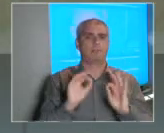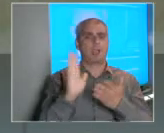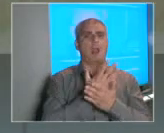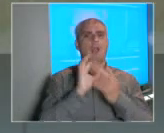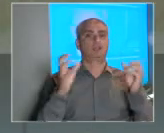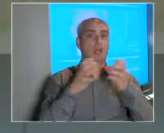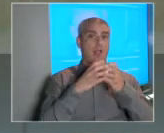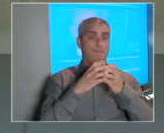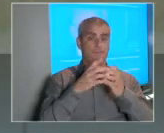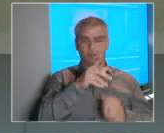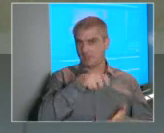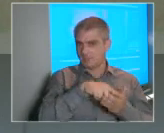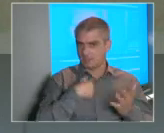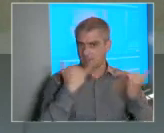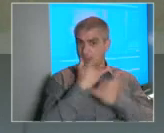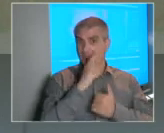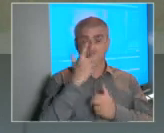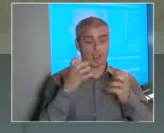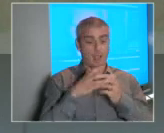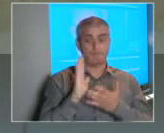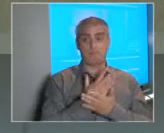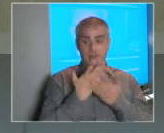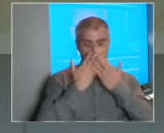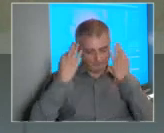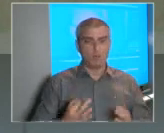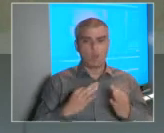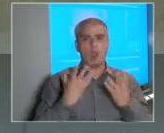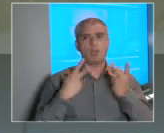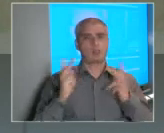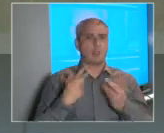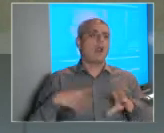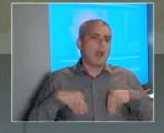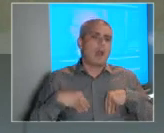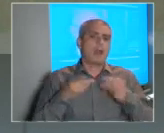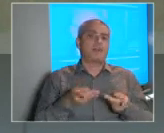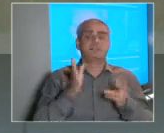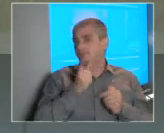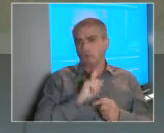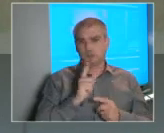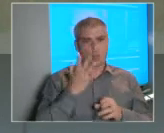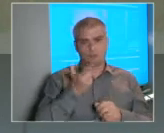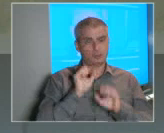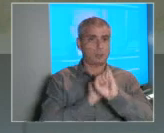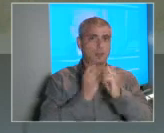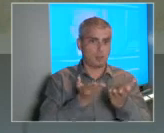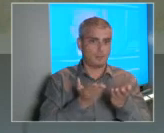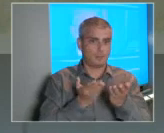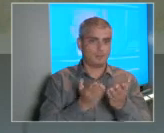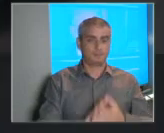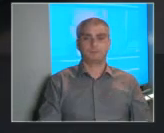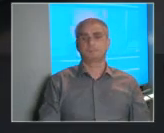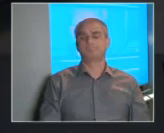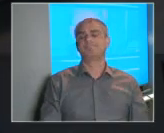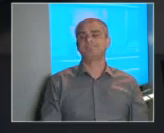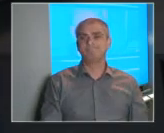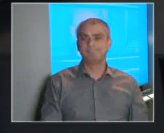הכרעת העם. וברדוגו, תקן אותי אם אני טועה, אבל כשהעם מכריע בבירור, הרבה יותר קל לחיות עם זה, גם אם זה לא מה שאתה תומך בו.